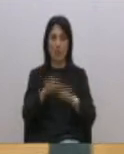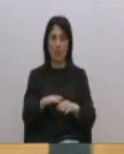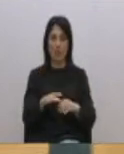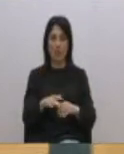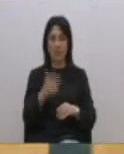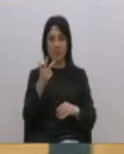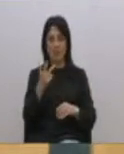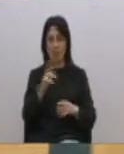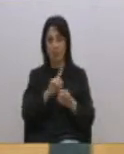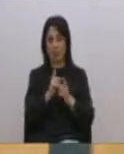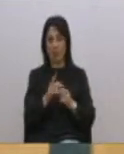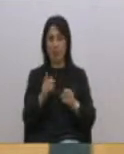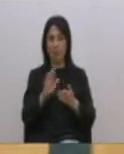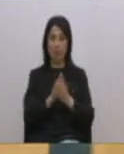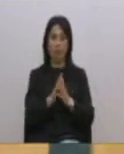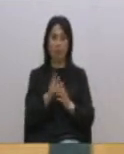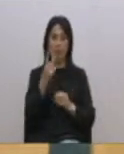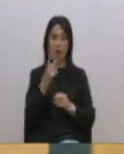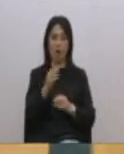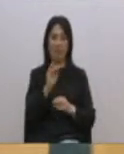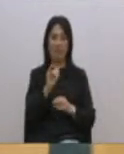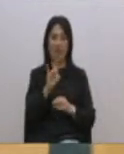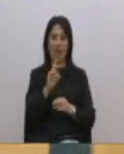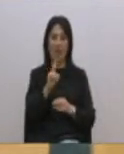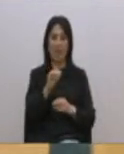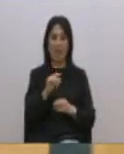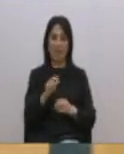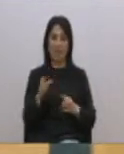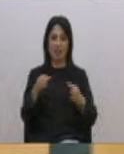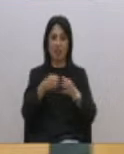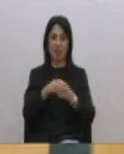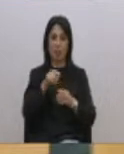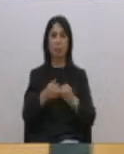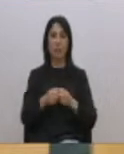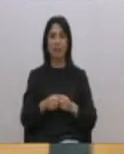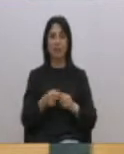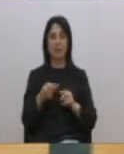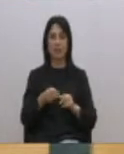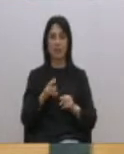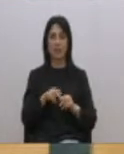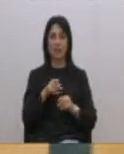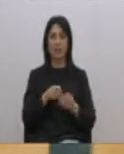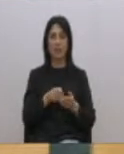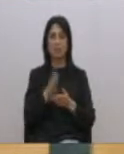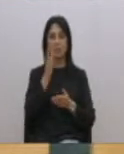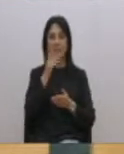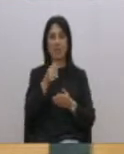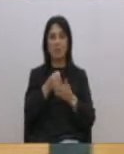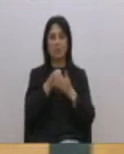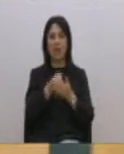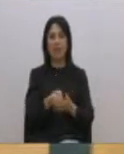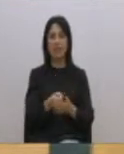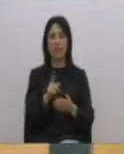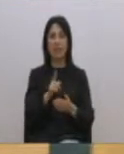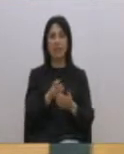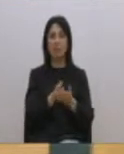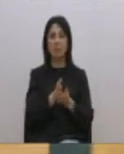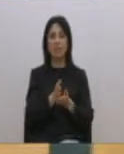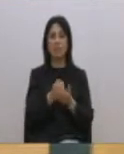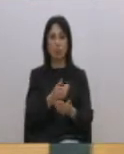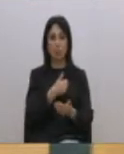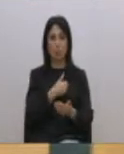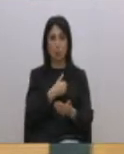სამის მაგივრად პირობითად ორი ფრაქციის შემადგენლობით და მათ მიიღო მიზანი, მათ მიაღწიონ რა მიზნის